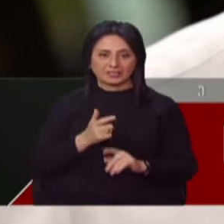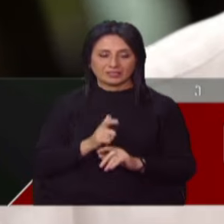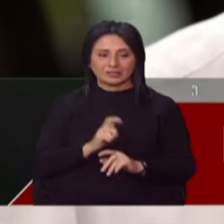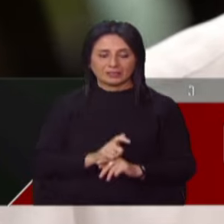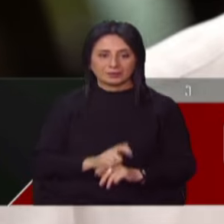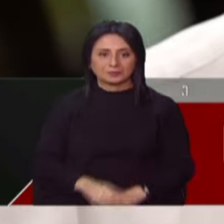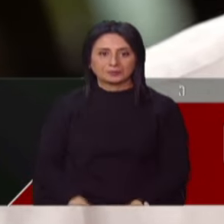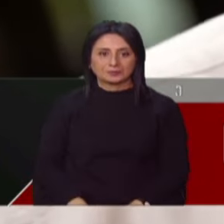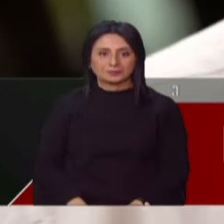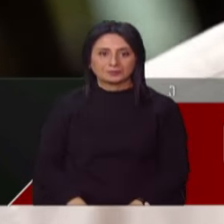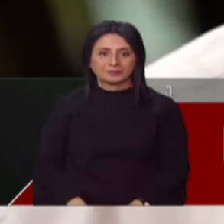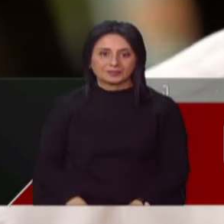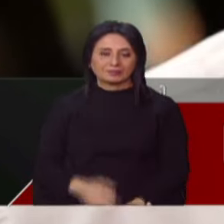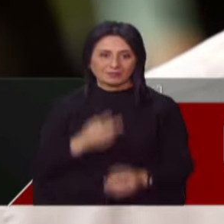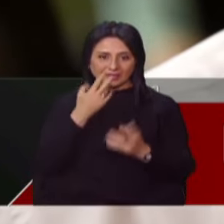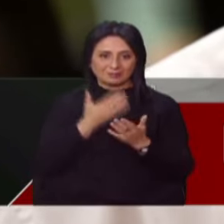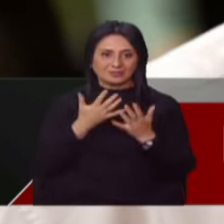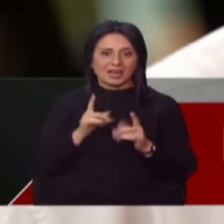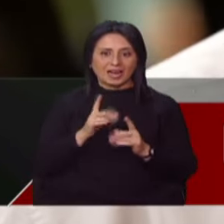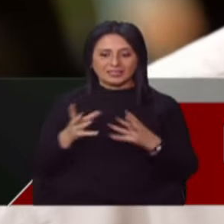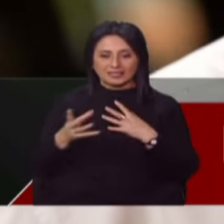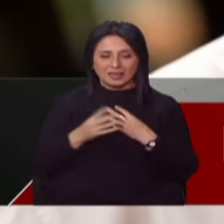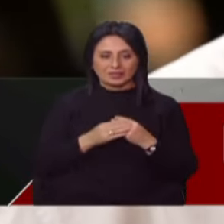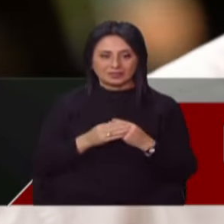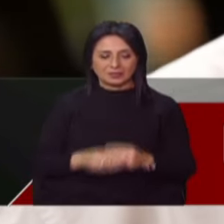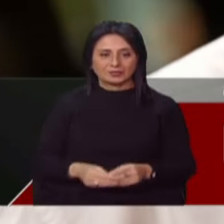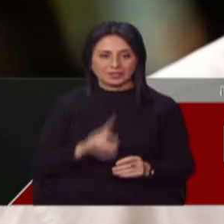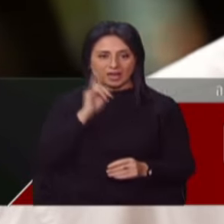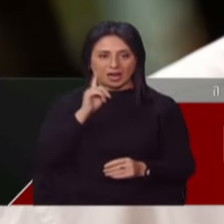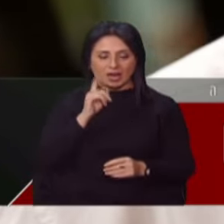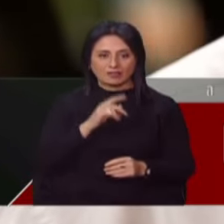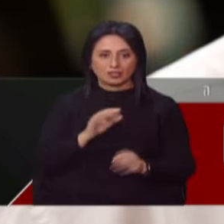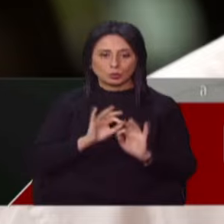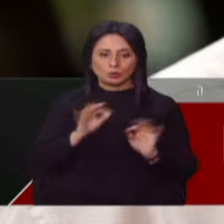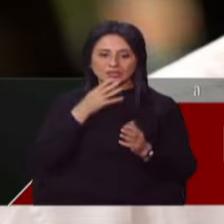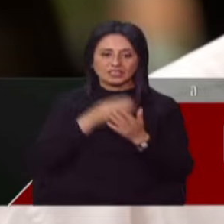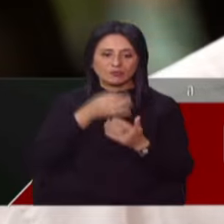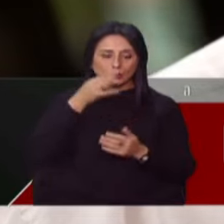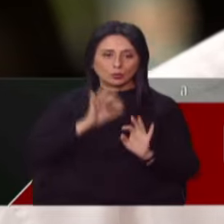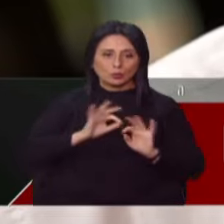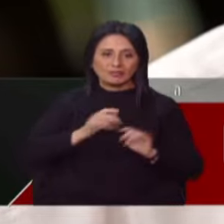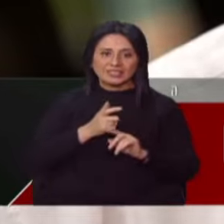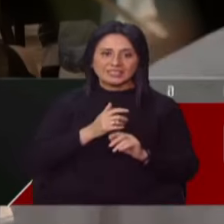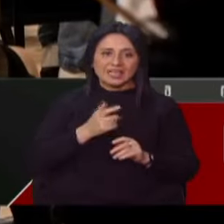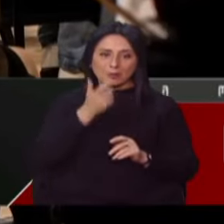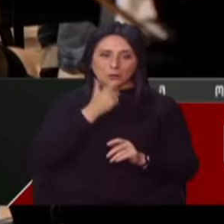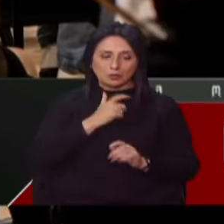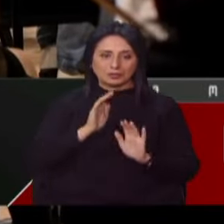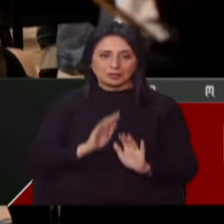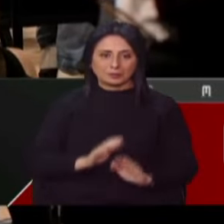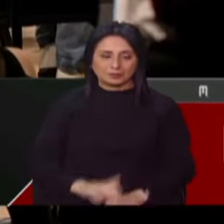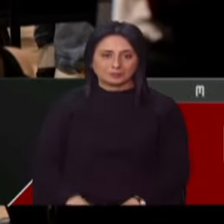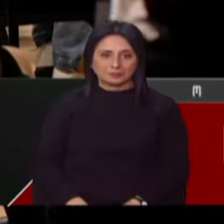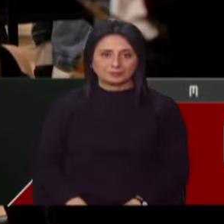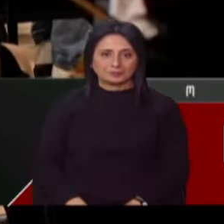ძალიან ისეთია. Simbolurit sari, ro ragatsa ertat akhalgazdebs uziarebs tavis tsodnas, ogon zalyan mokrzalebula.